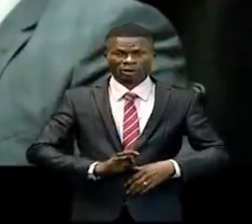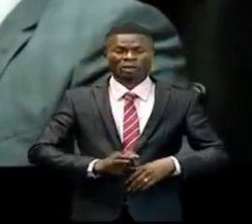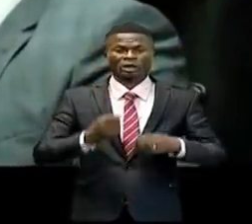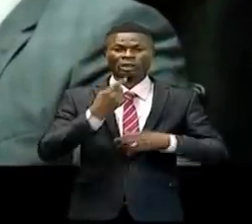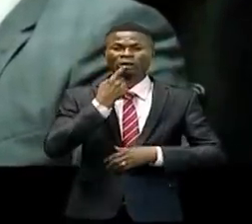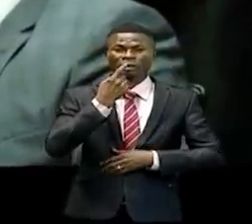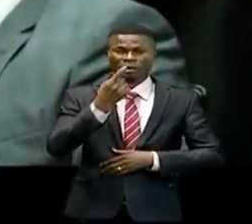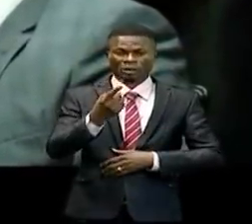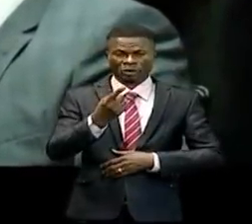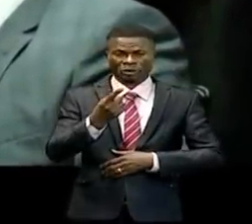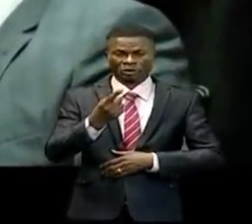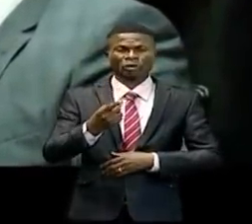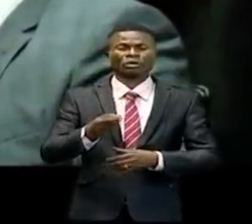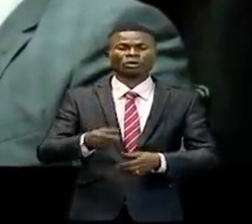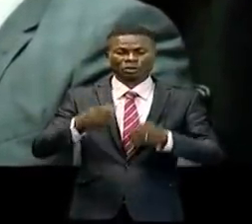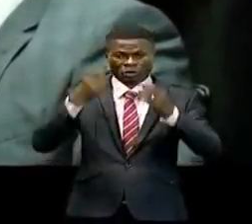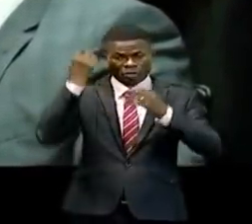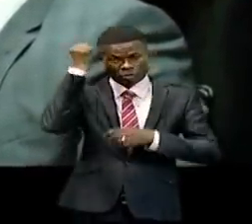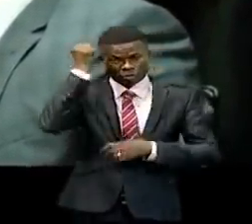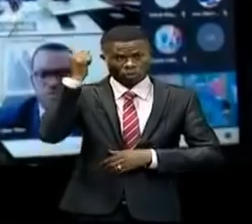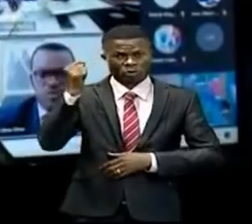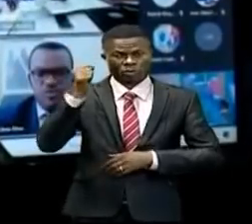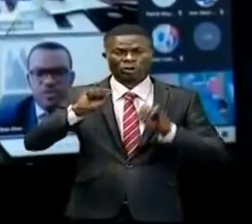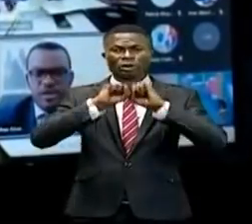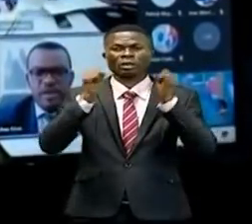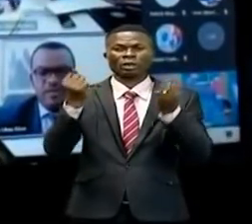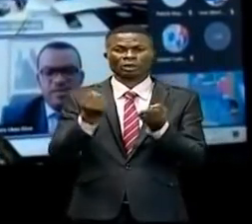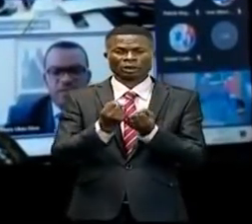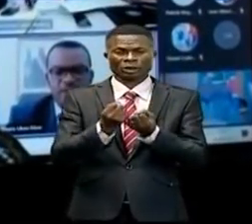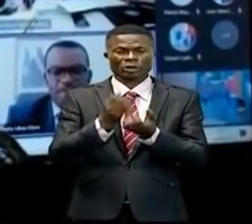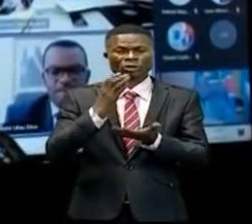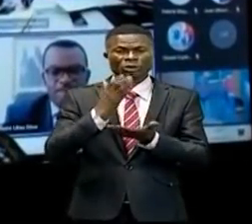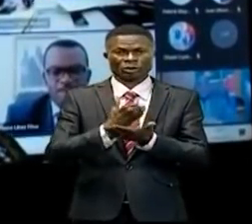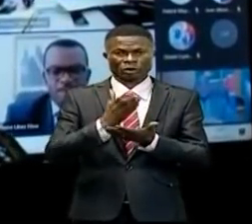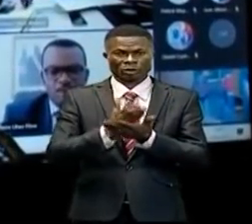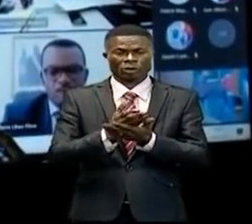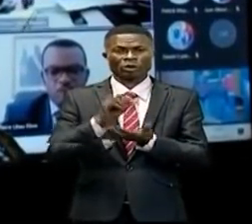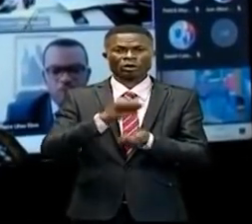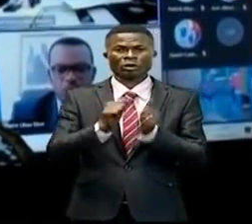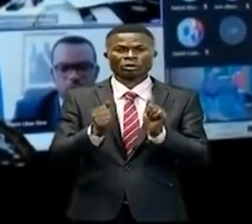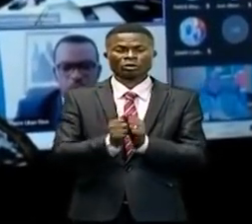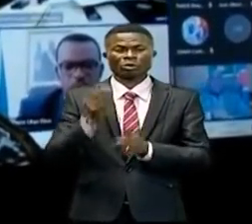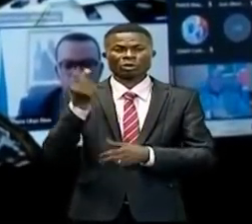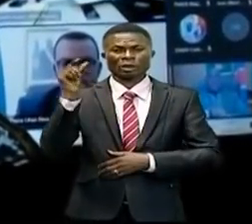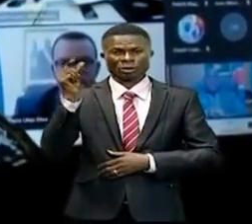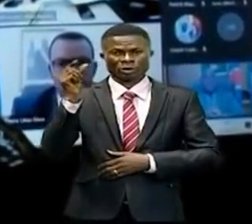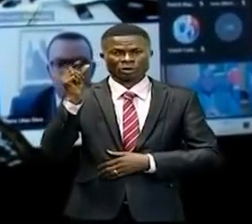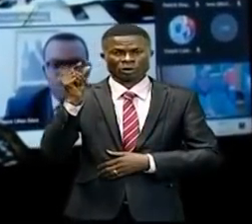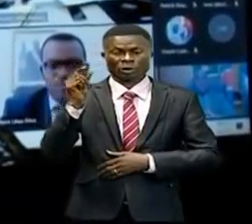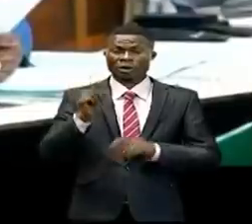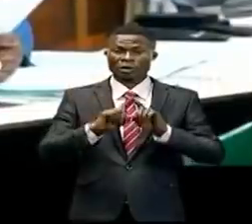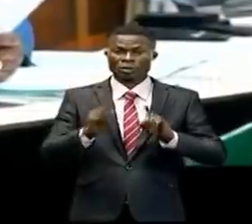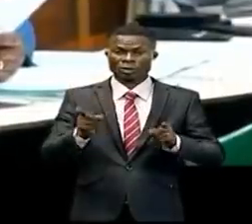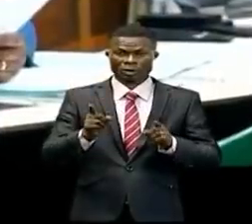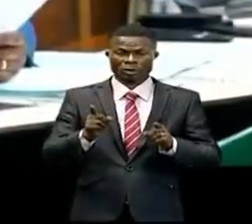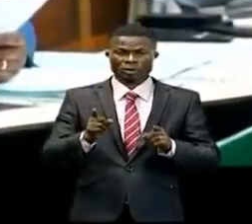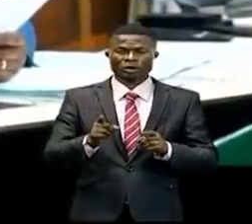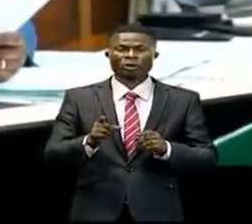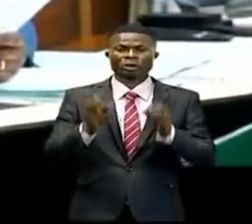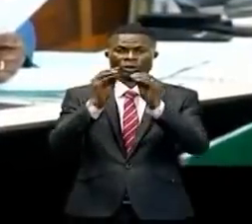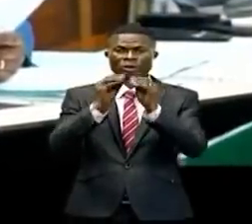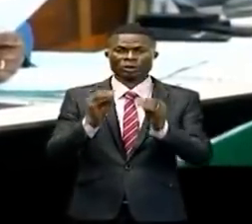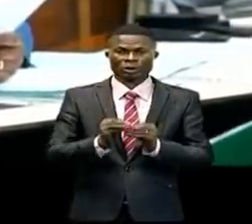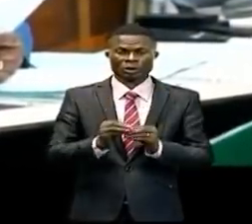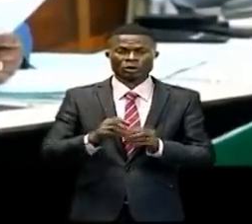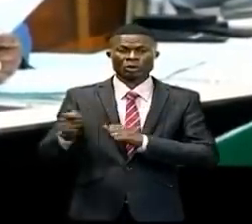de la résistance de certaines entreprises donneuses d'ordre principalement dans les secteurs miniers. Malgré le fait que le taux d'accès au marché